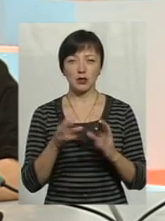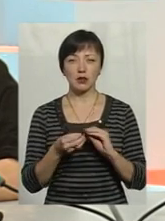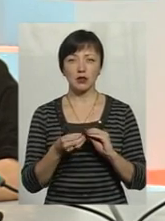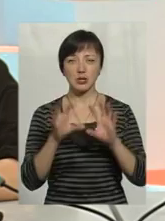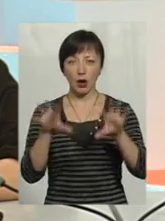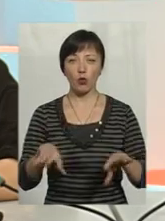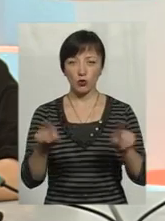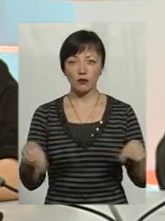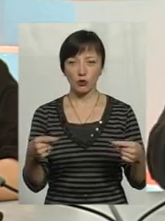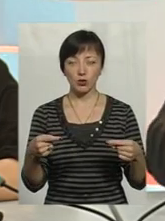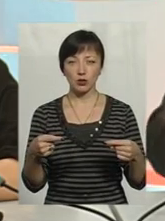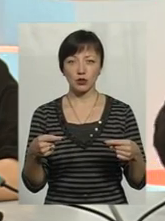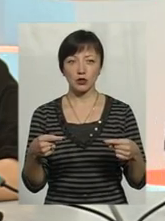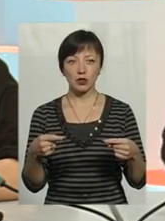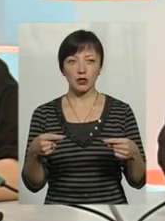законотворче